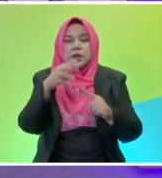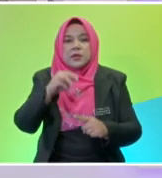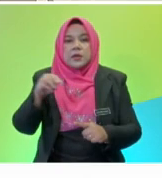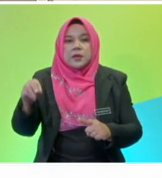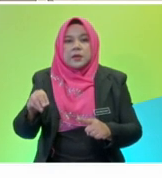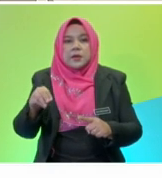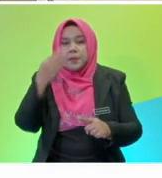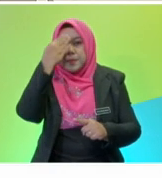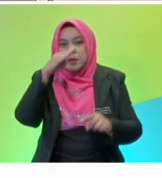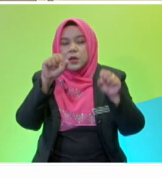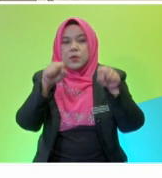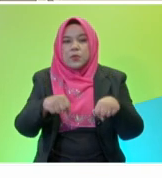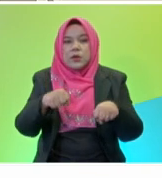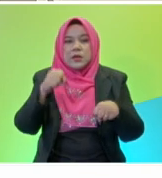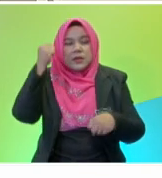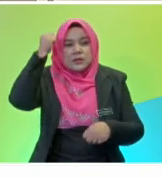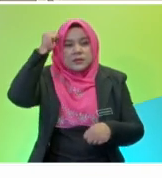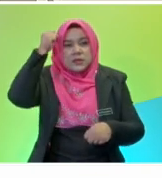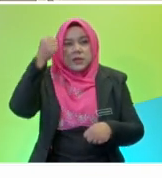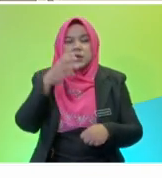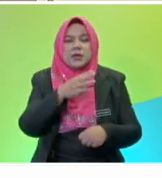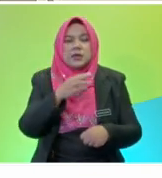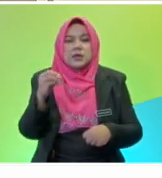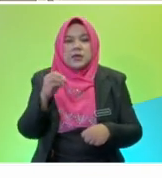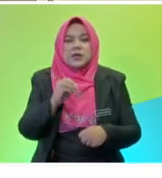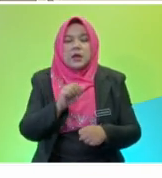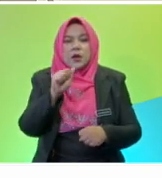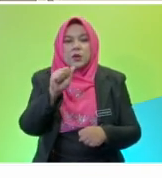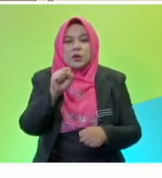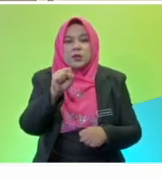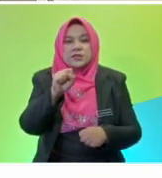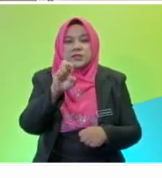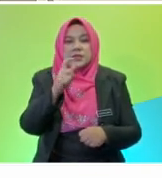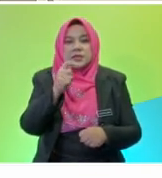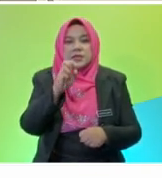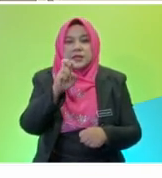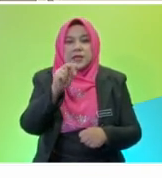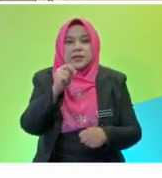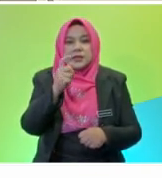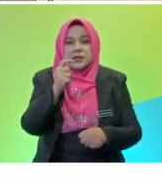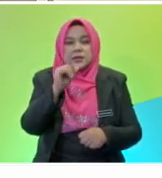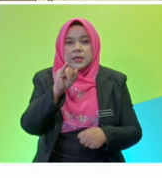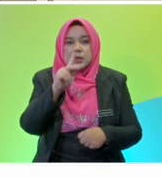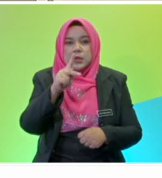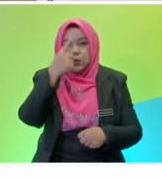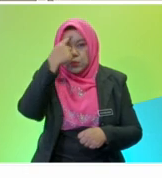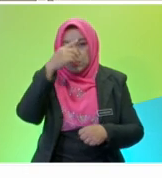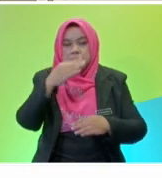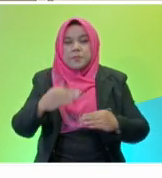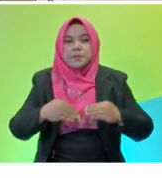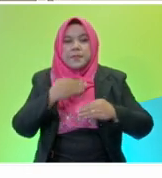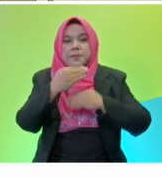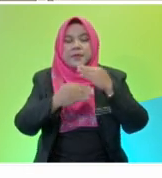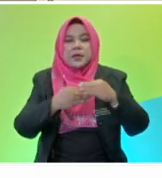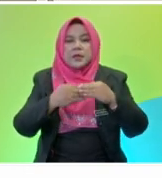membolehkan mereka mempunyai kesadaran dan penghargaan antara estetik musik dalam berbagai budaya serta membina potensi di